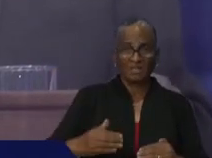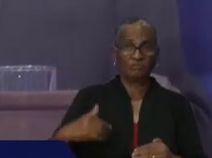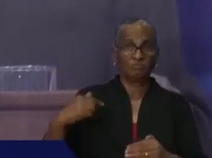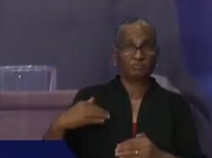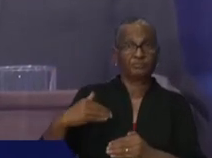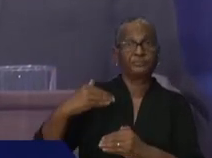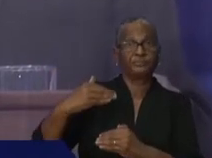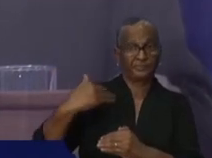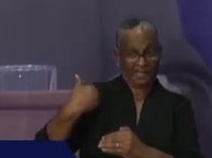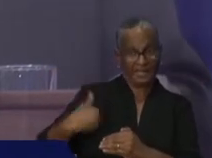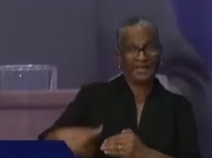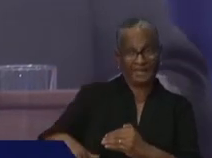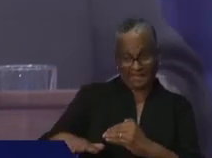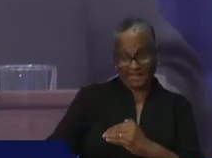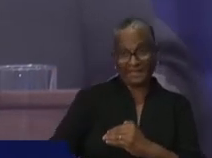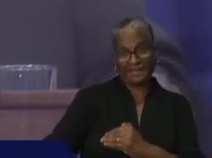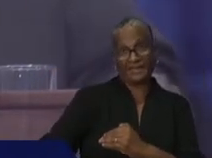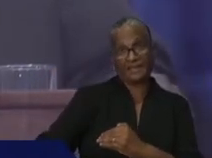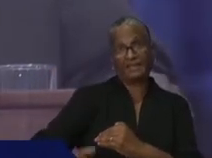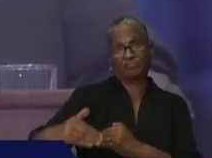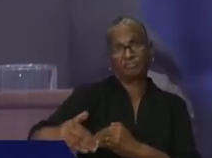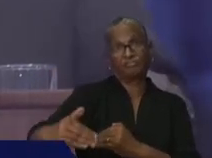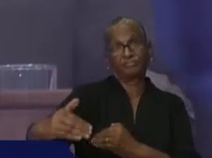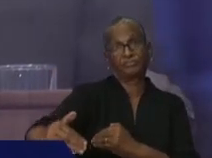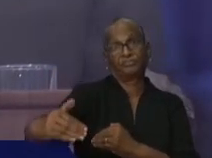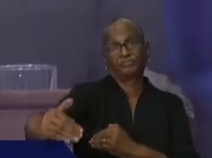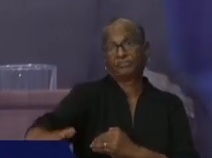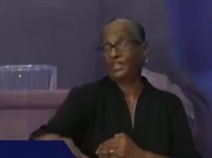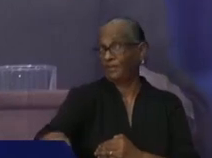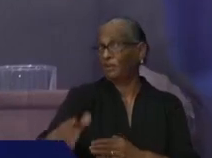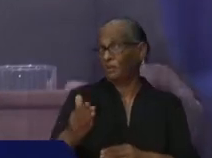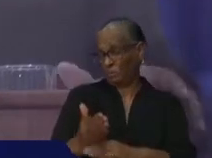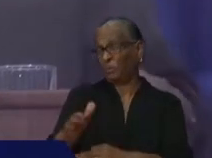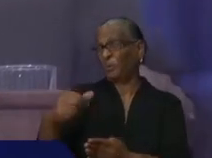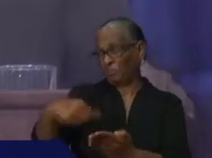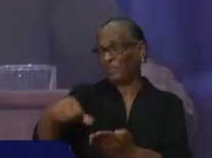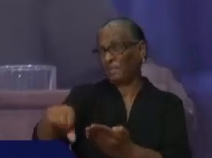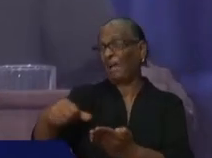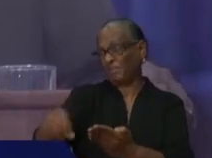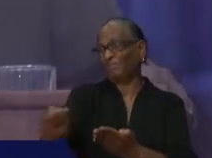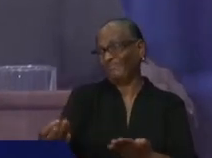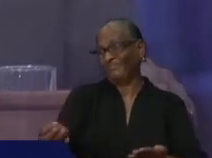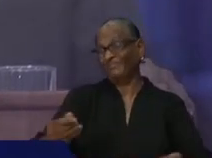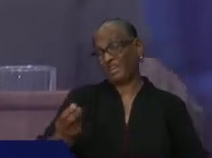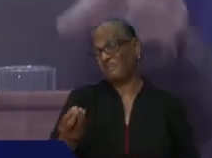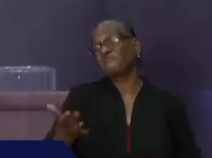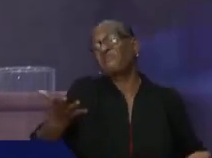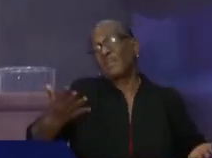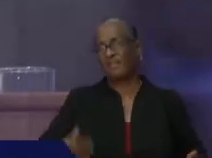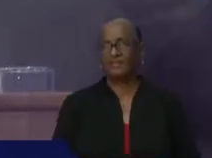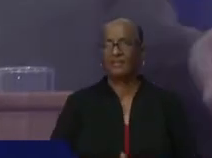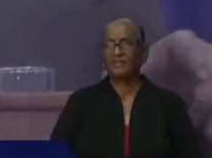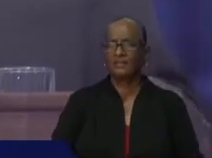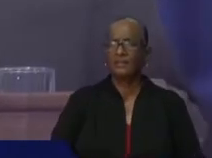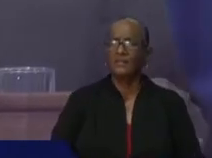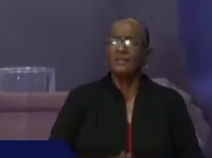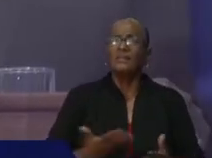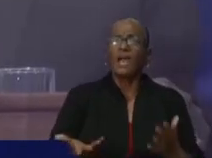betalen. Hun kinderen gaan het ook moeten betalen. En misschien ook hun kinderen en kindskinderen moeten terugbetalen. En daarvoor moet je een